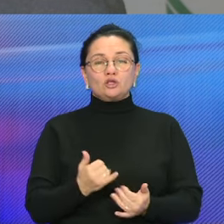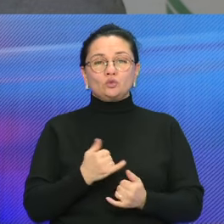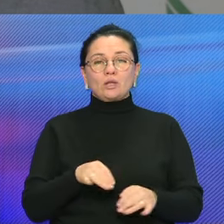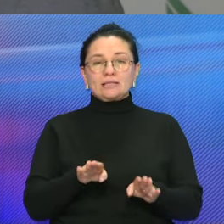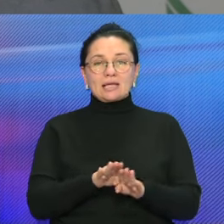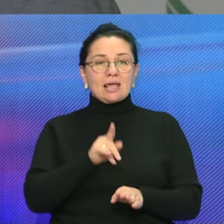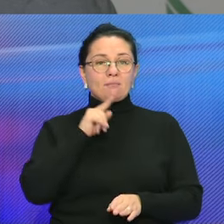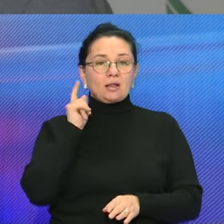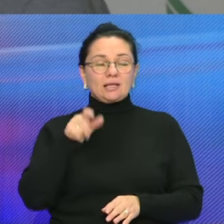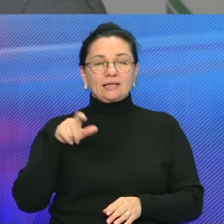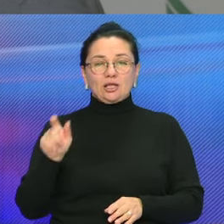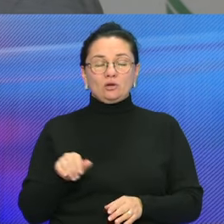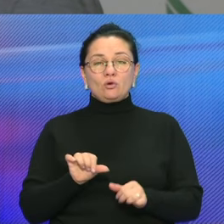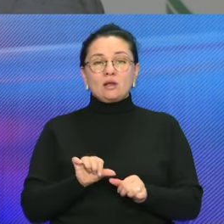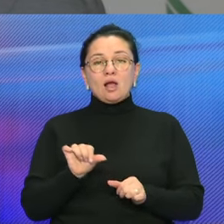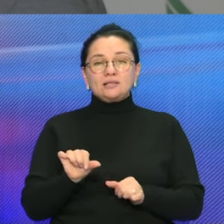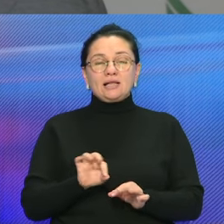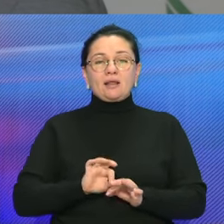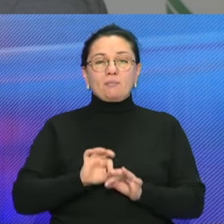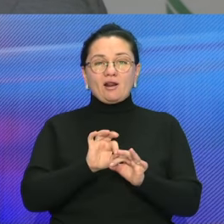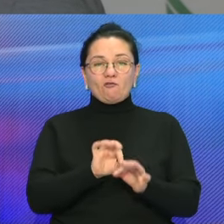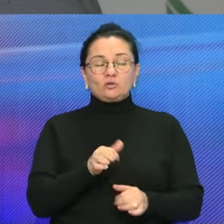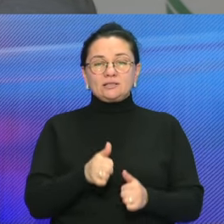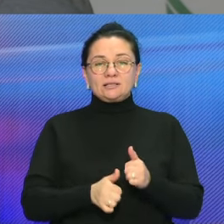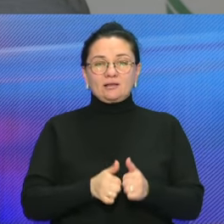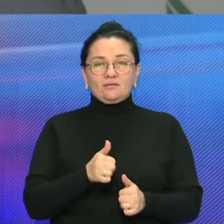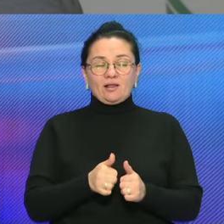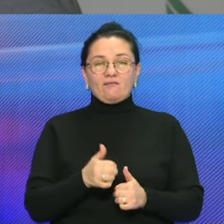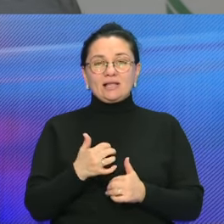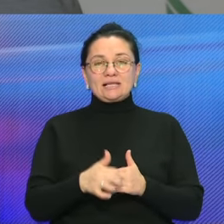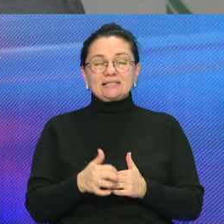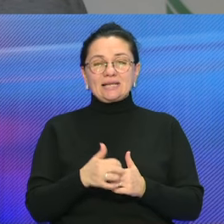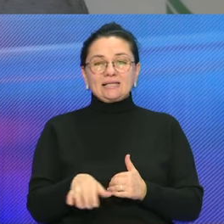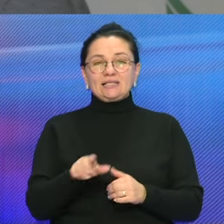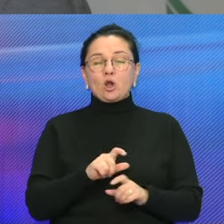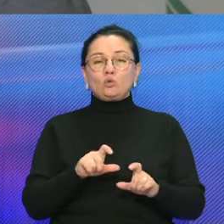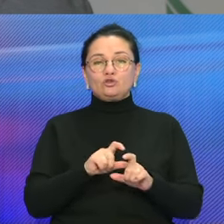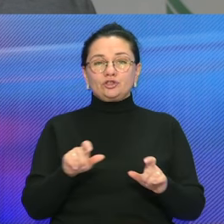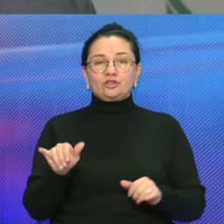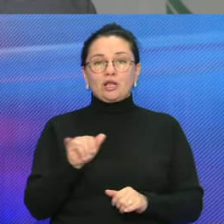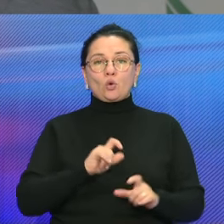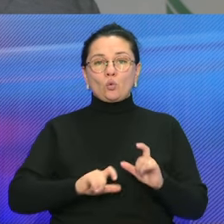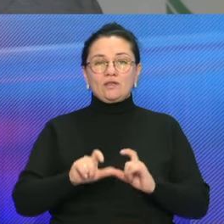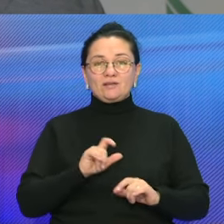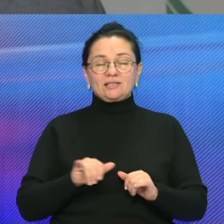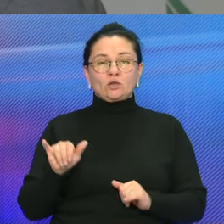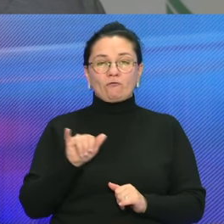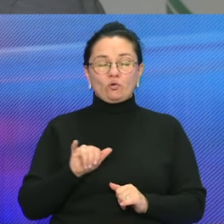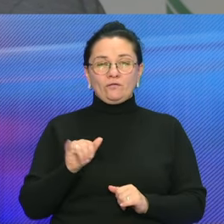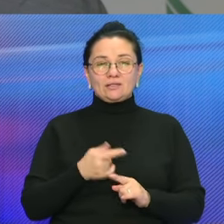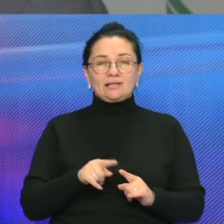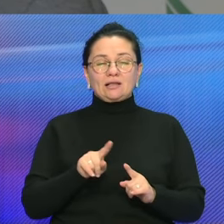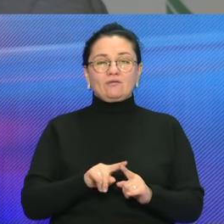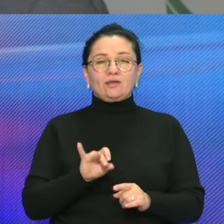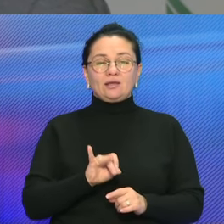люди. Отдельно, как всегда, проходит тур именно среди учреждений высшего образования на уровне Министерства